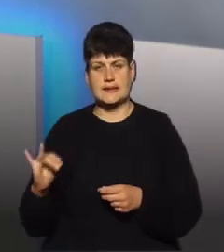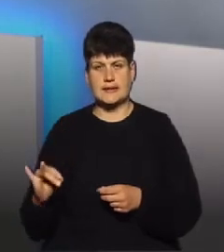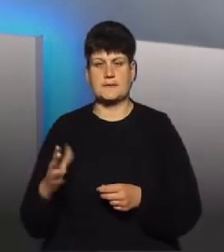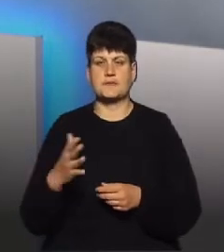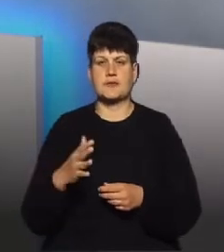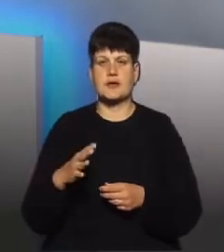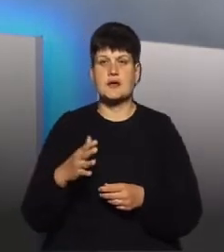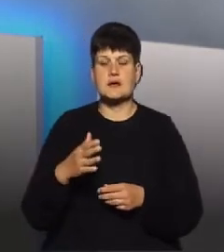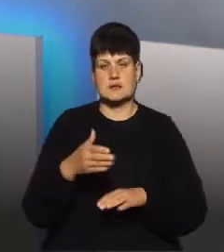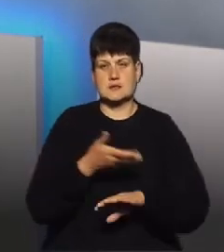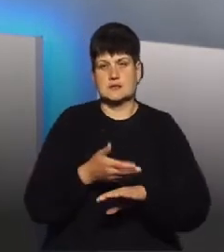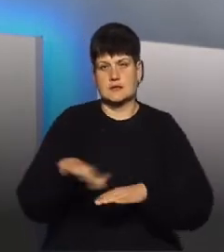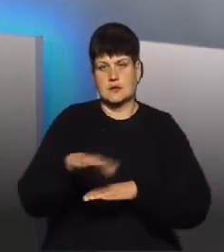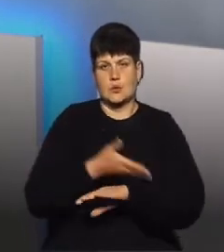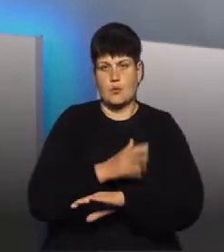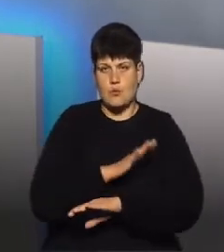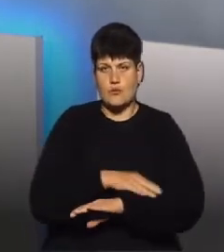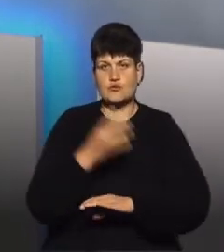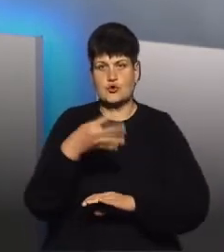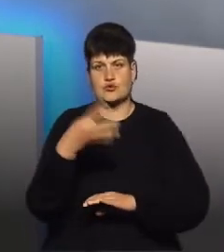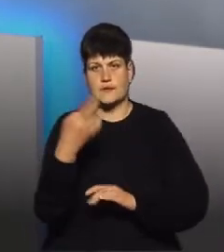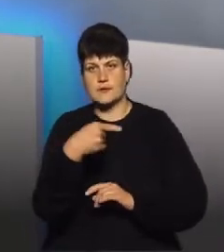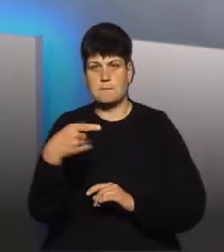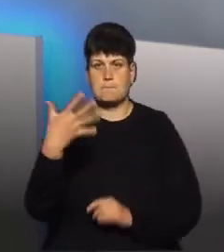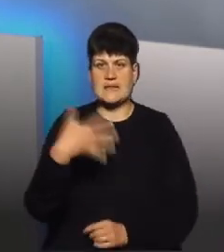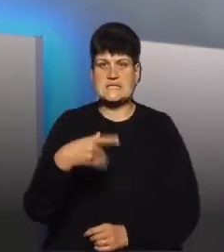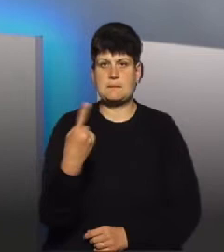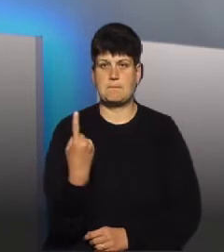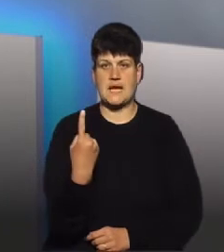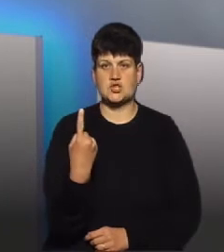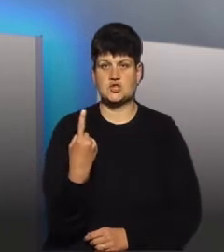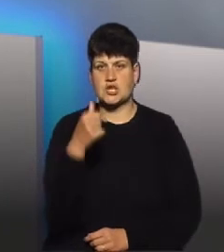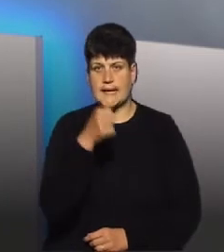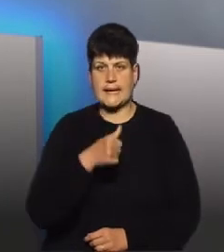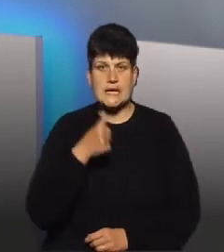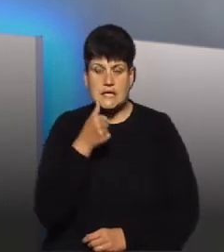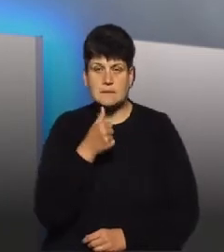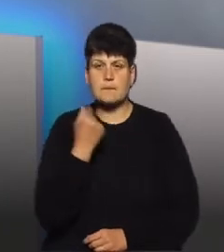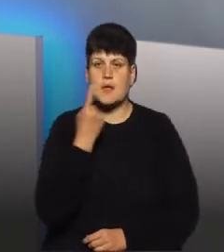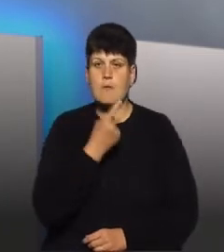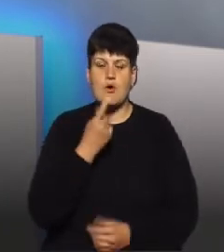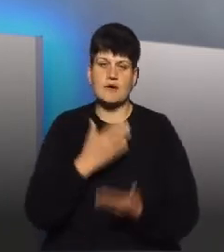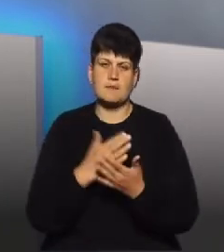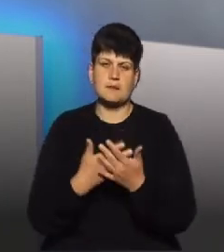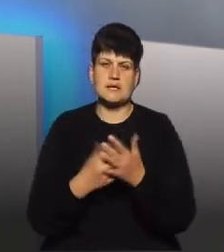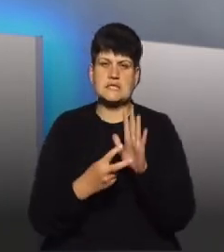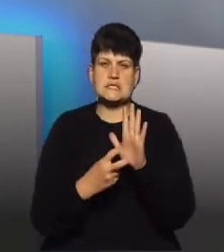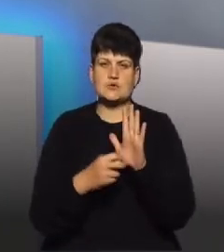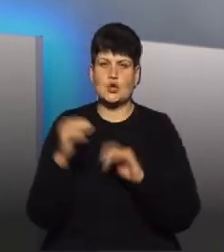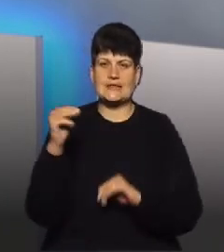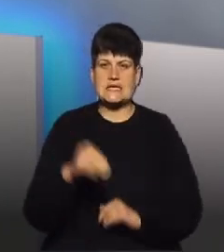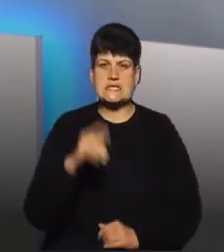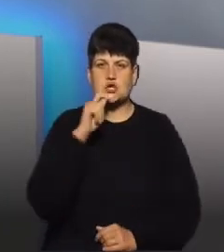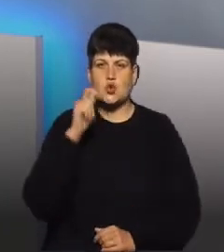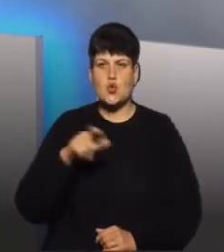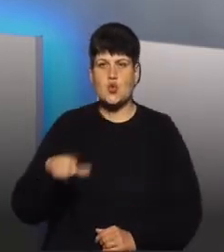Західної Бойківщини з 44-го по 51-й рік. Мова про приблизно 700 тисяч українців, за даними Українського